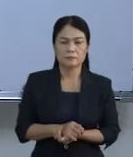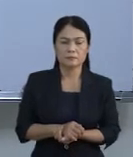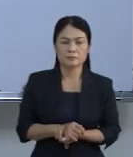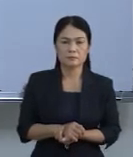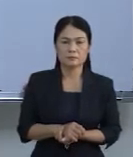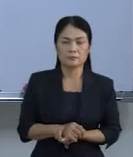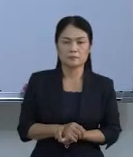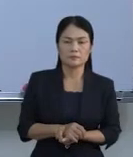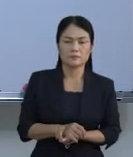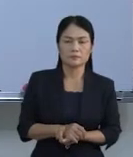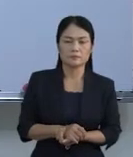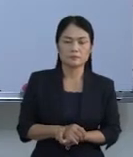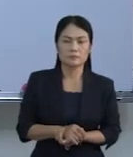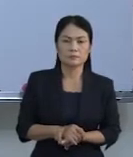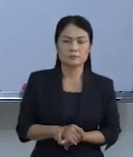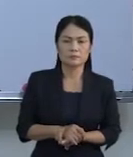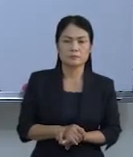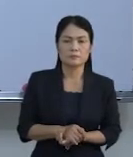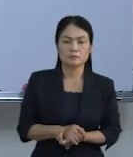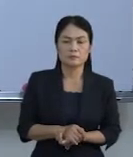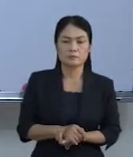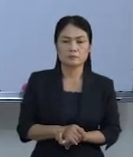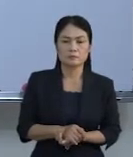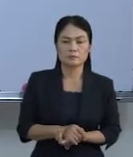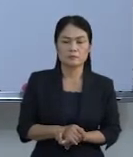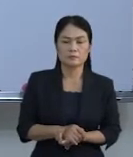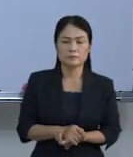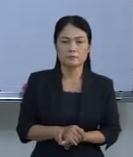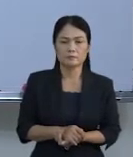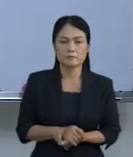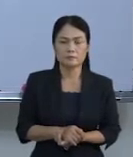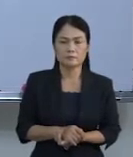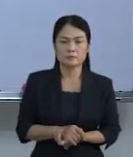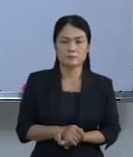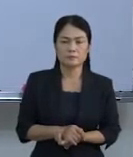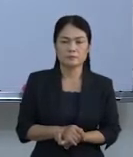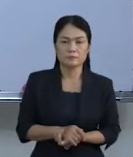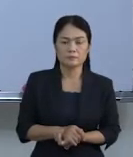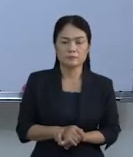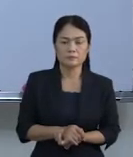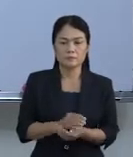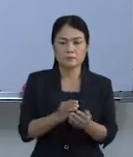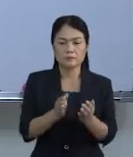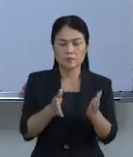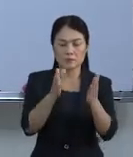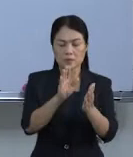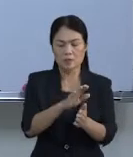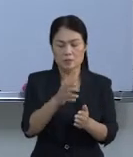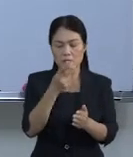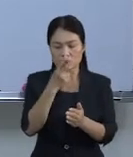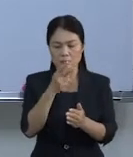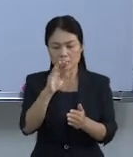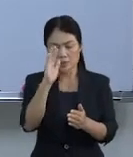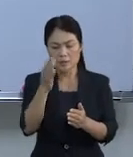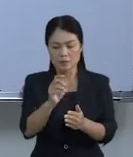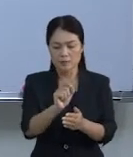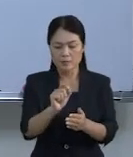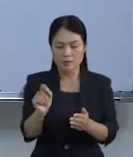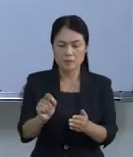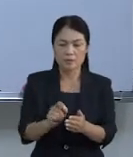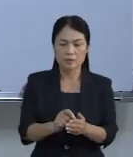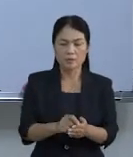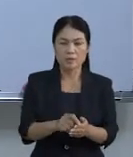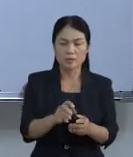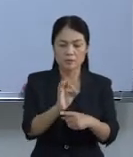và chia chúng luôn tu tập hiện và chẳng có ăn mới mà ăn ngọt nhé chỗ con sừng cây rụp hiếp hai sợi xế